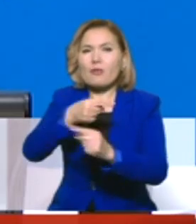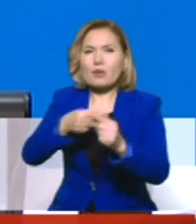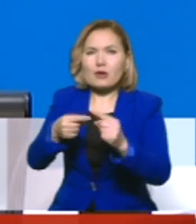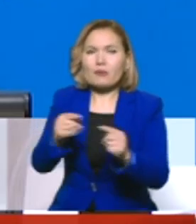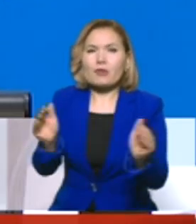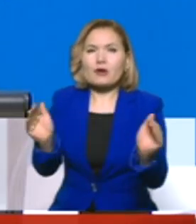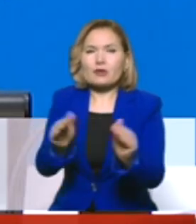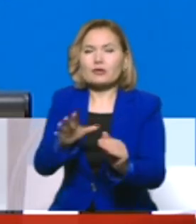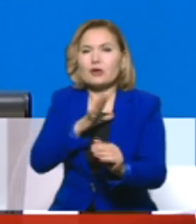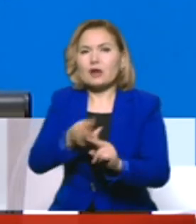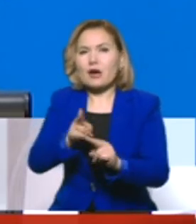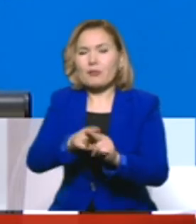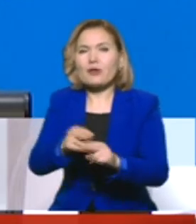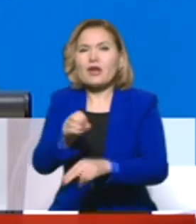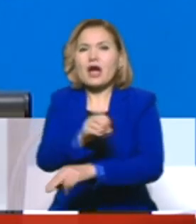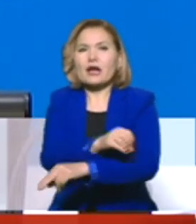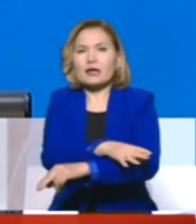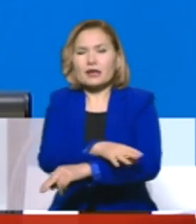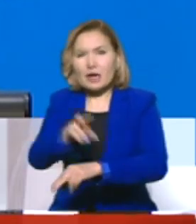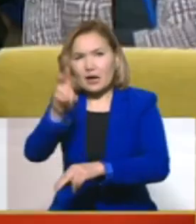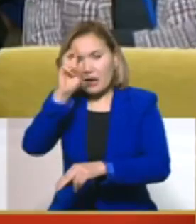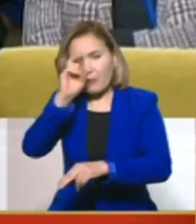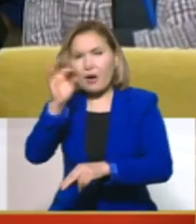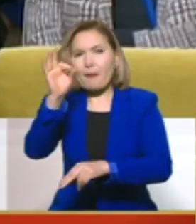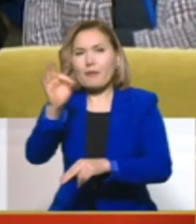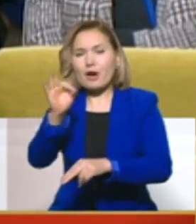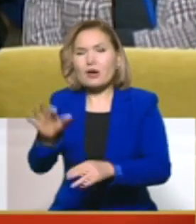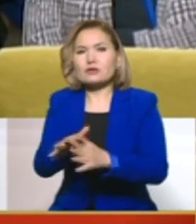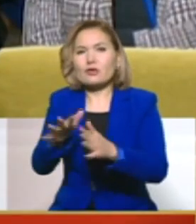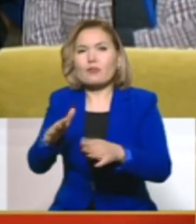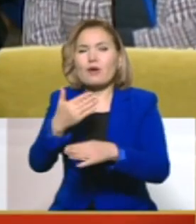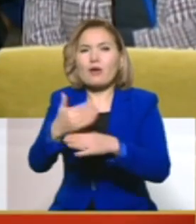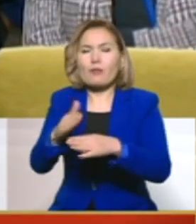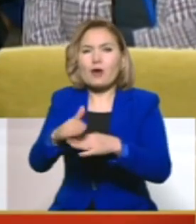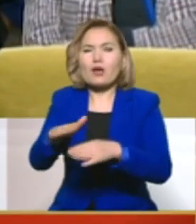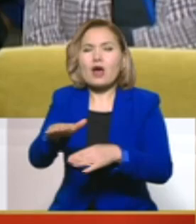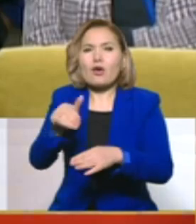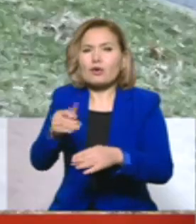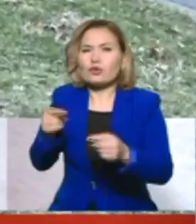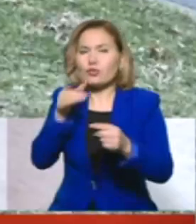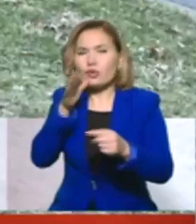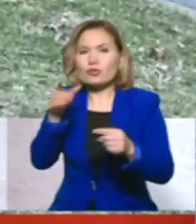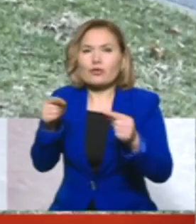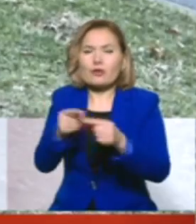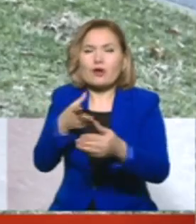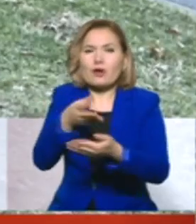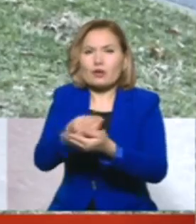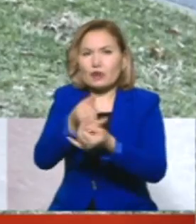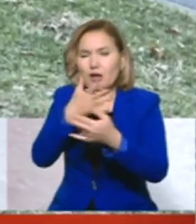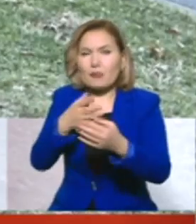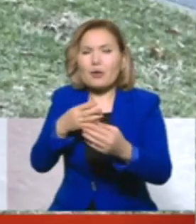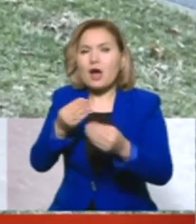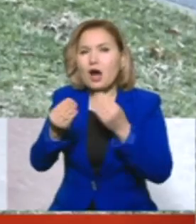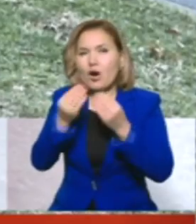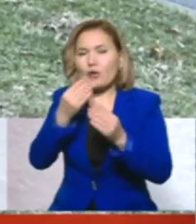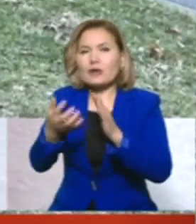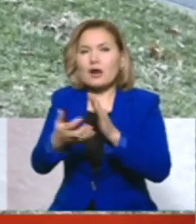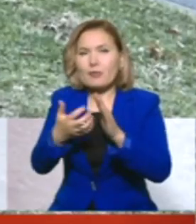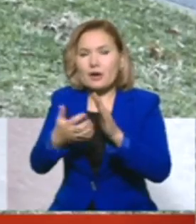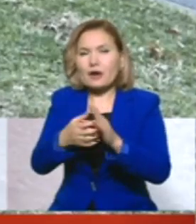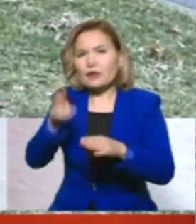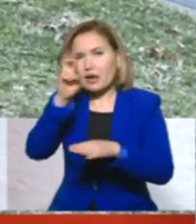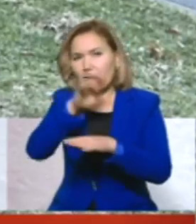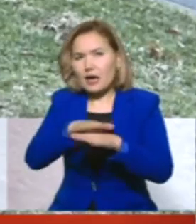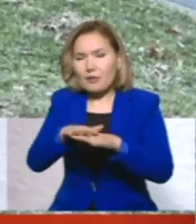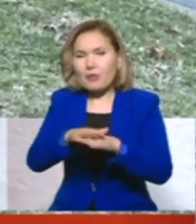ықтимал. Кедей елдер жоғары пайызбен алған қарыздарын уақытылы өтей алмай қиналмақ. Әсіресе азық-түлік тапшылығын сезіп отырған